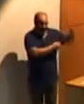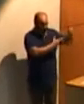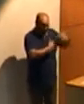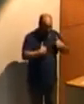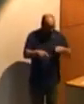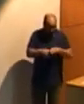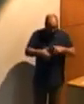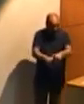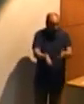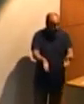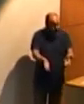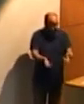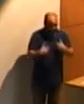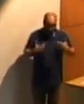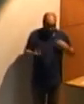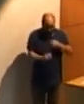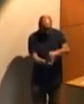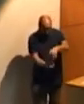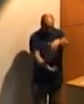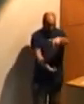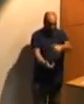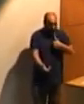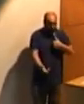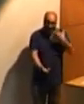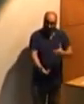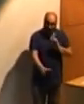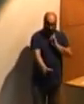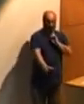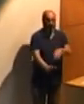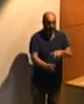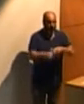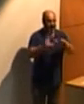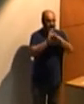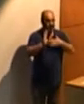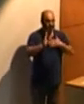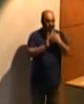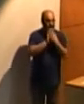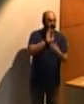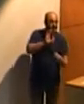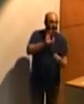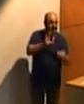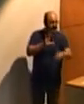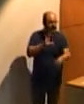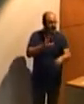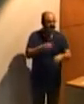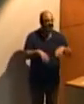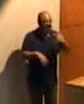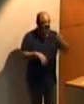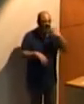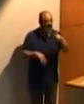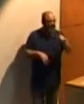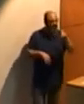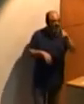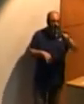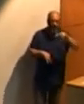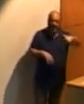mêmes sommes dans ce que nous produisons est ce que nous voulons y mettre quelque chose de notre image c'est le cas va du golem le fameux